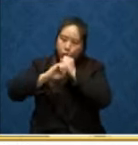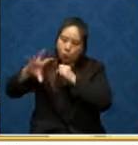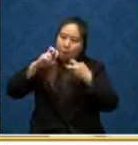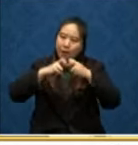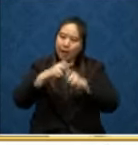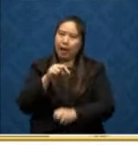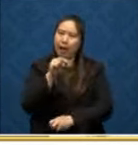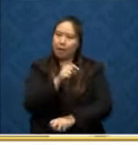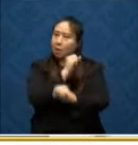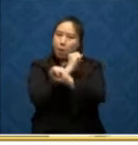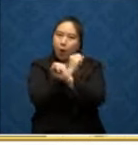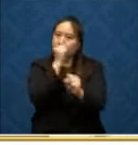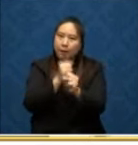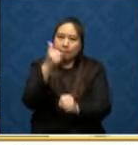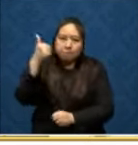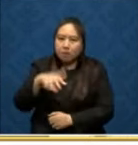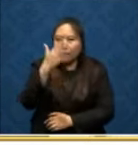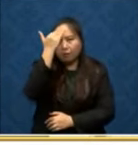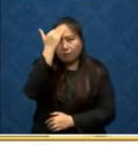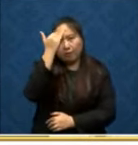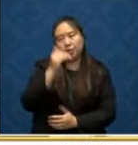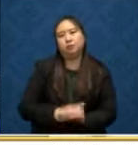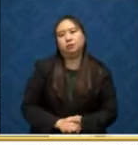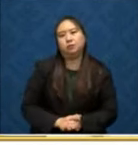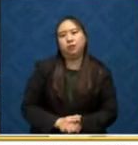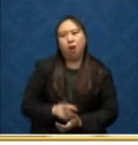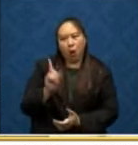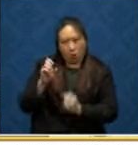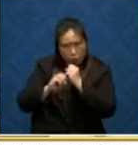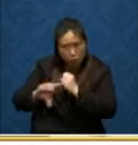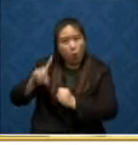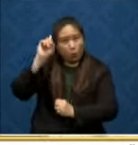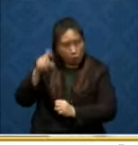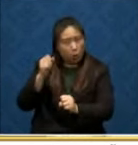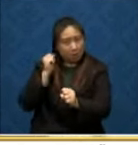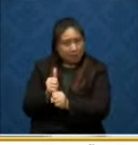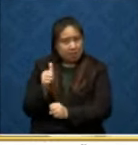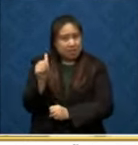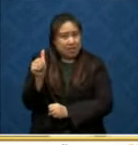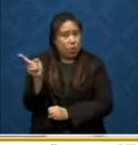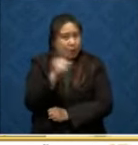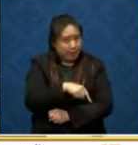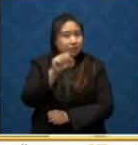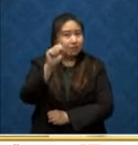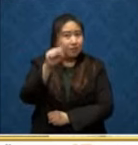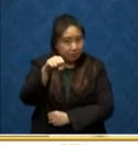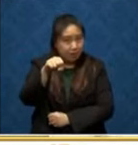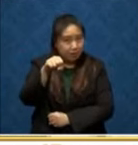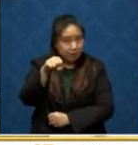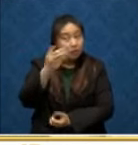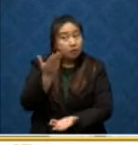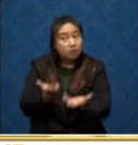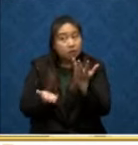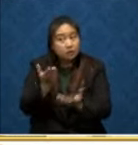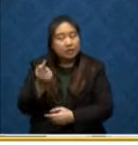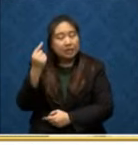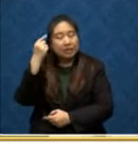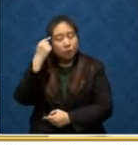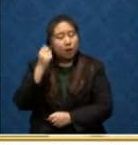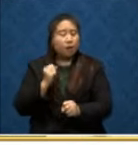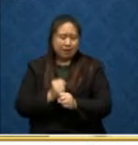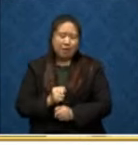ได้กสทชควรจะทำได้ดีกว่านี้ใช่หรือไม่หรือท่านคิดว่าที่เป็นอยู่อย่างนี้ท่าน